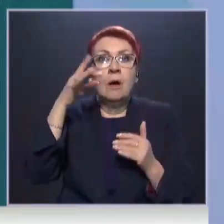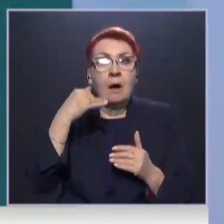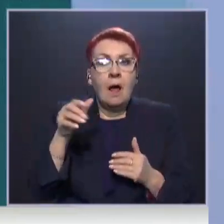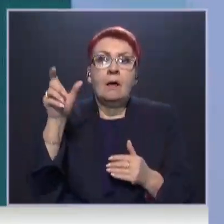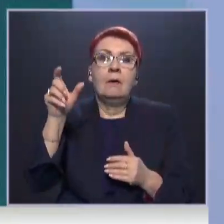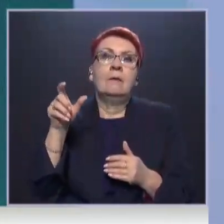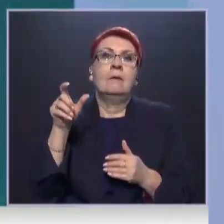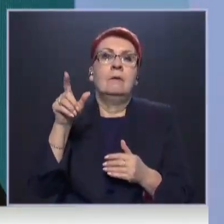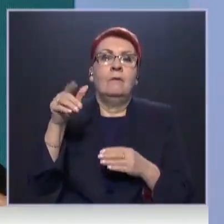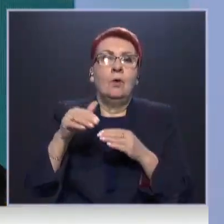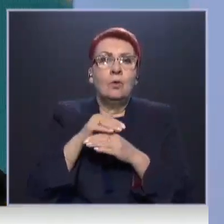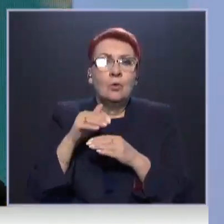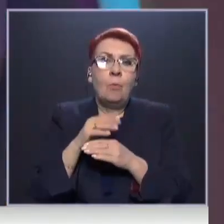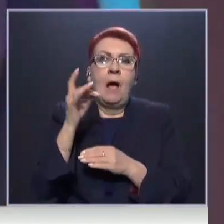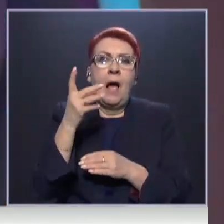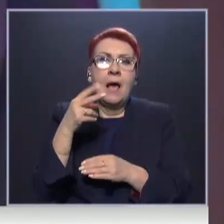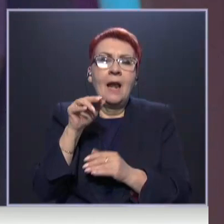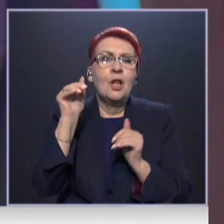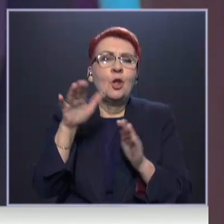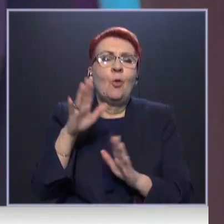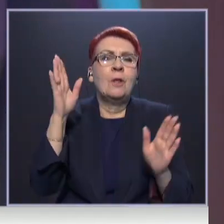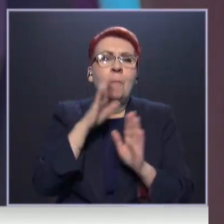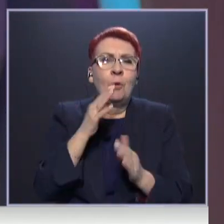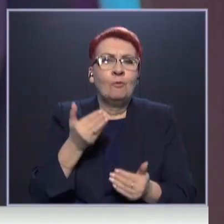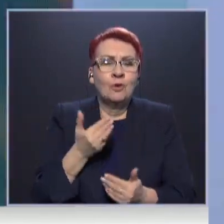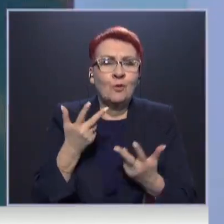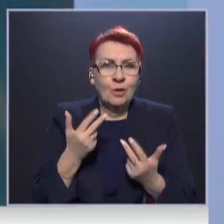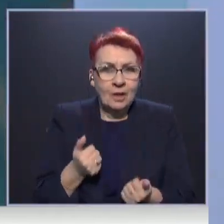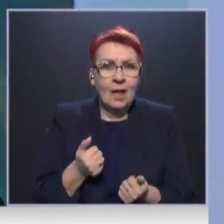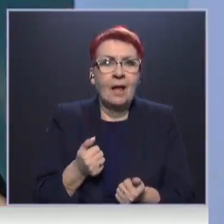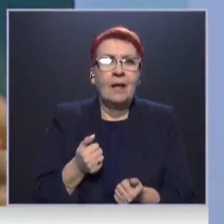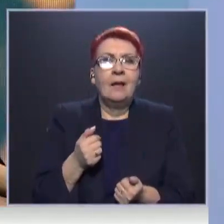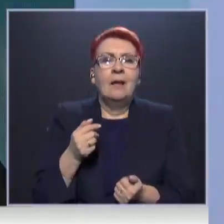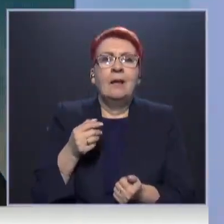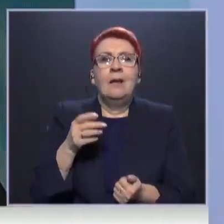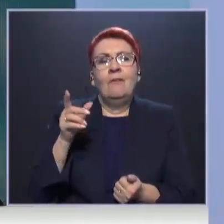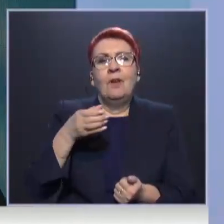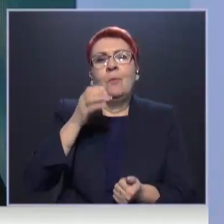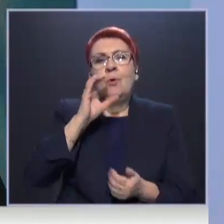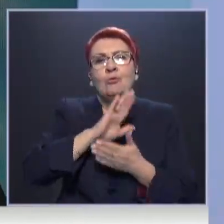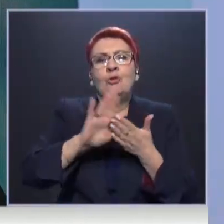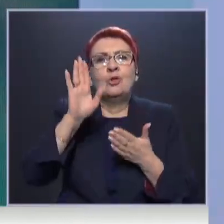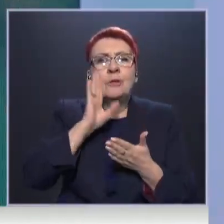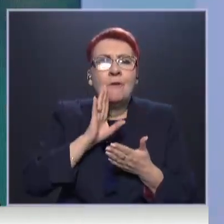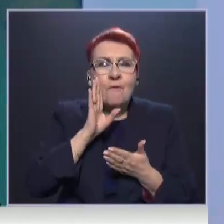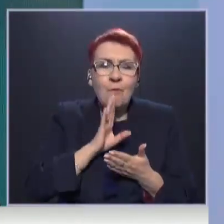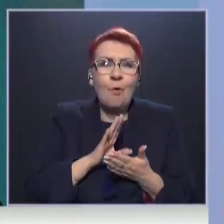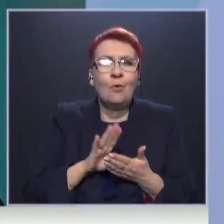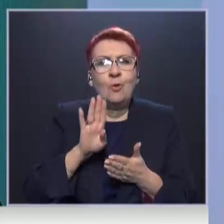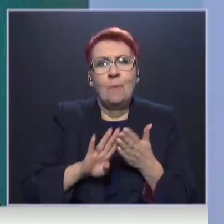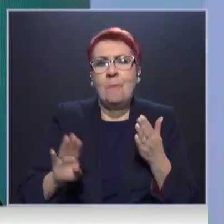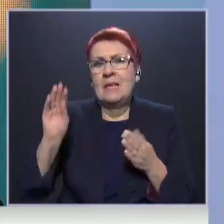живет в Карелии посреди нетронутой природы, пьет чистую воду без каких-то